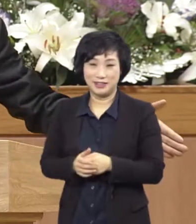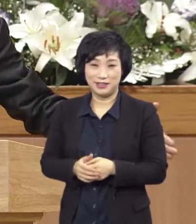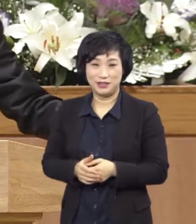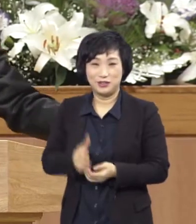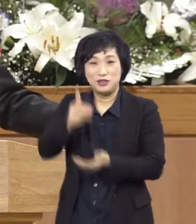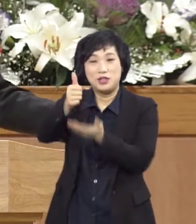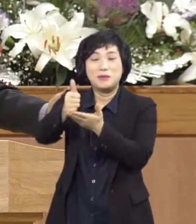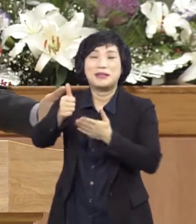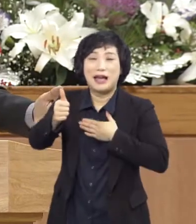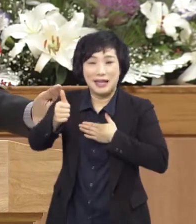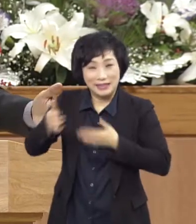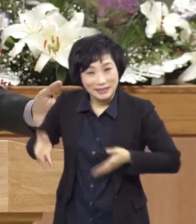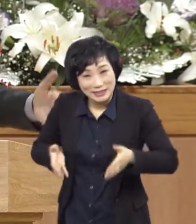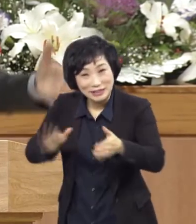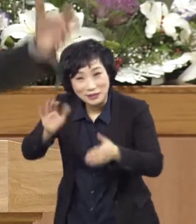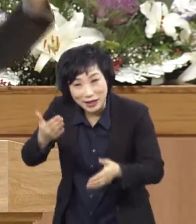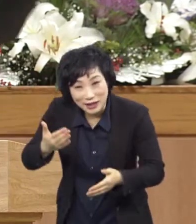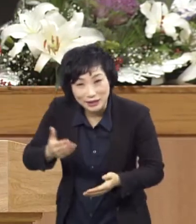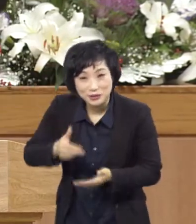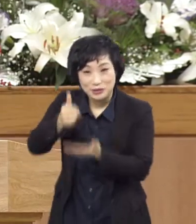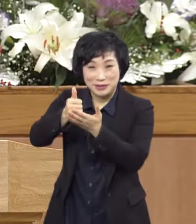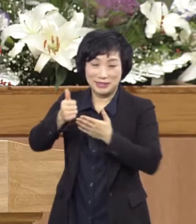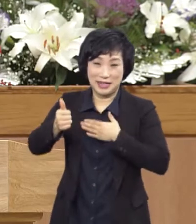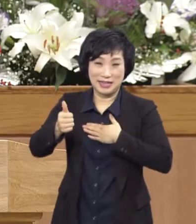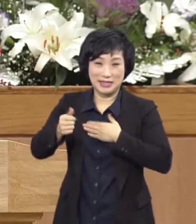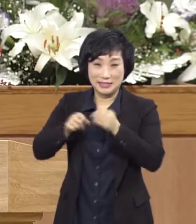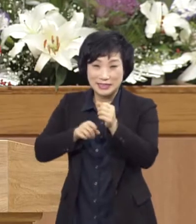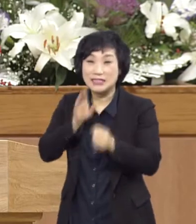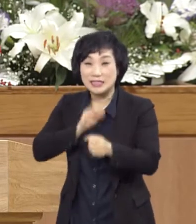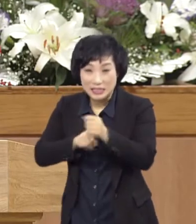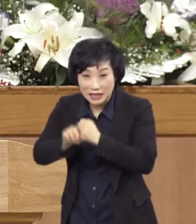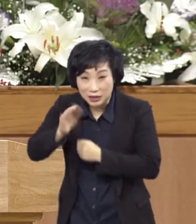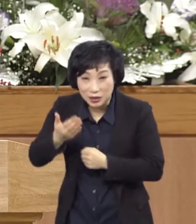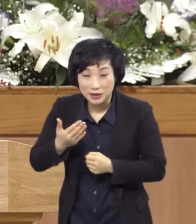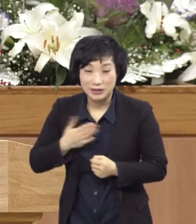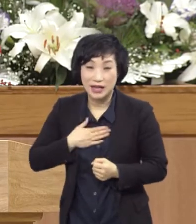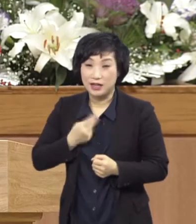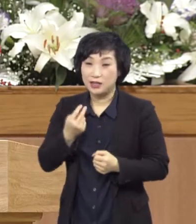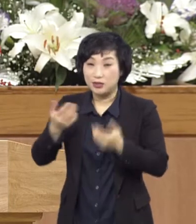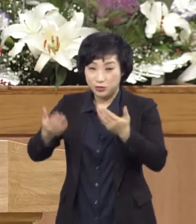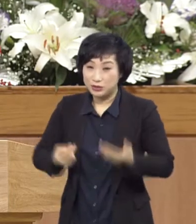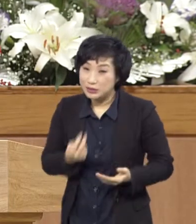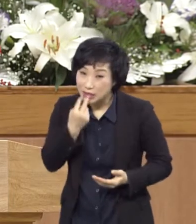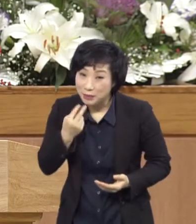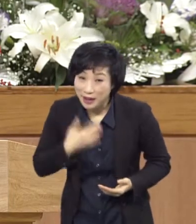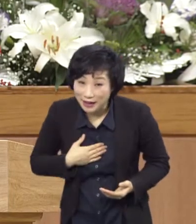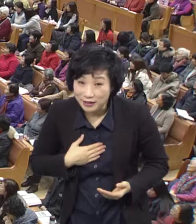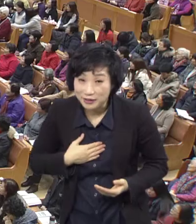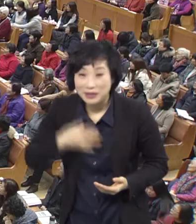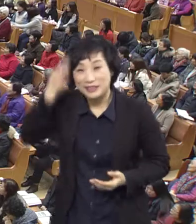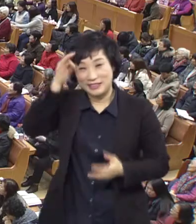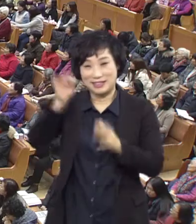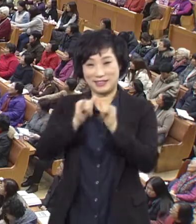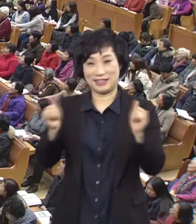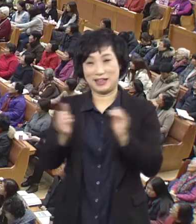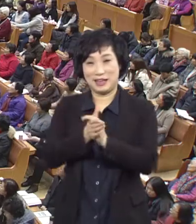진리라 이 말입니다. 내게 주신 생명입니다. 인정하시면